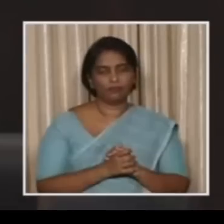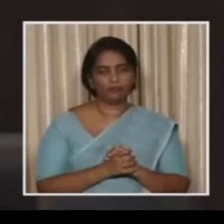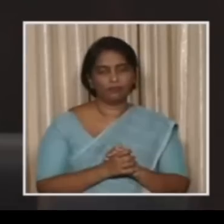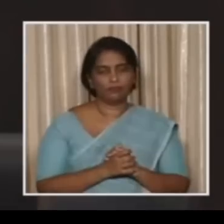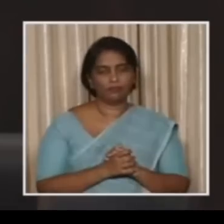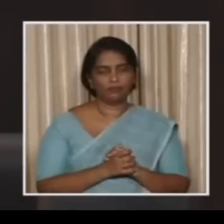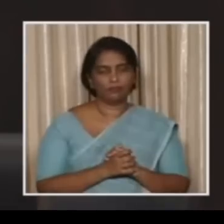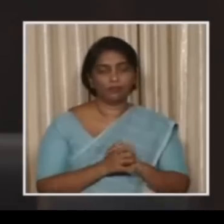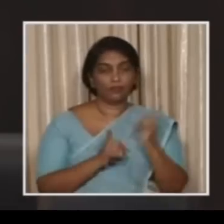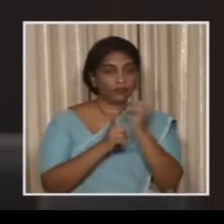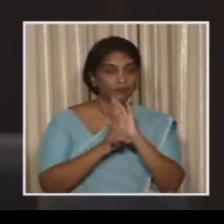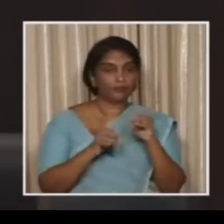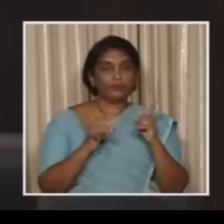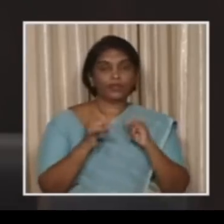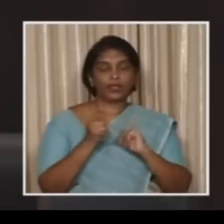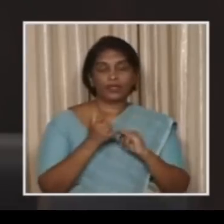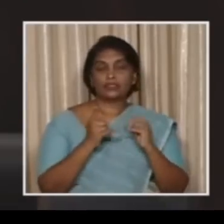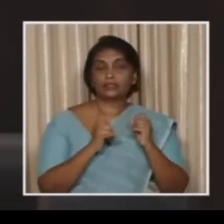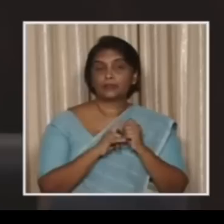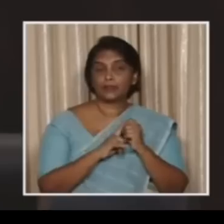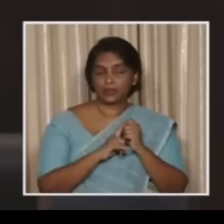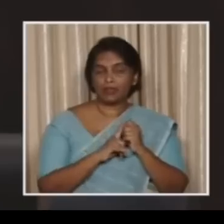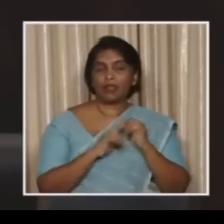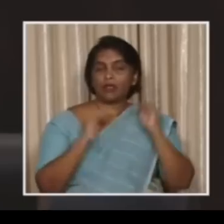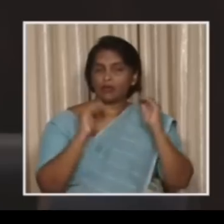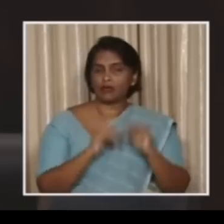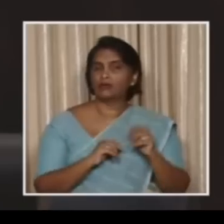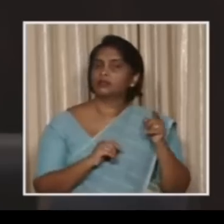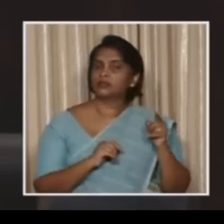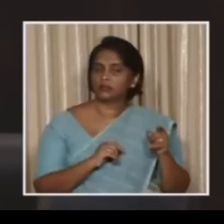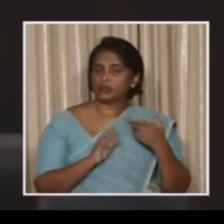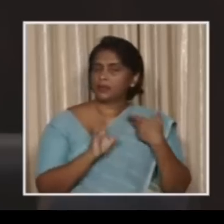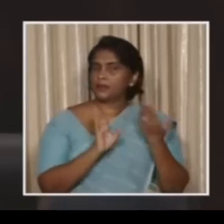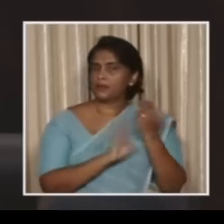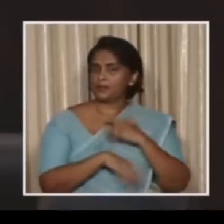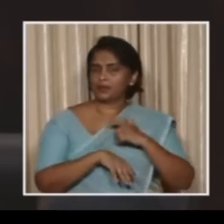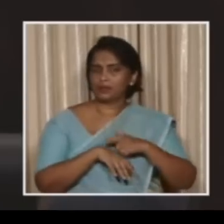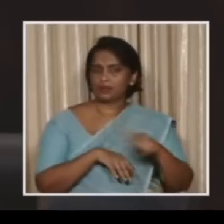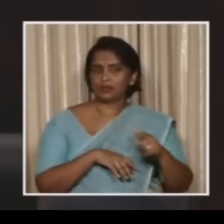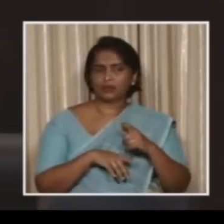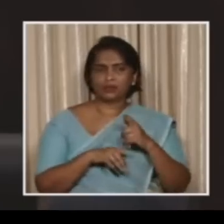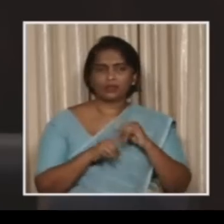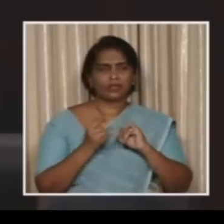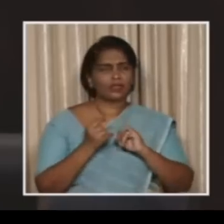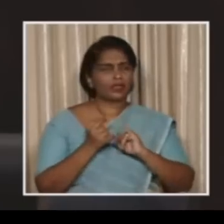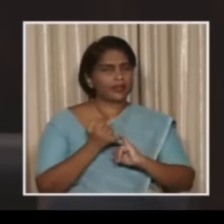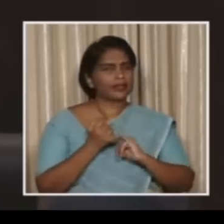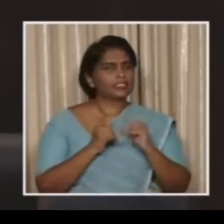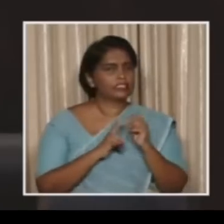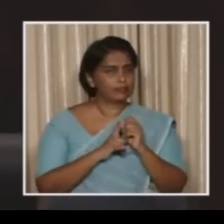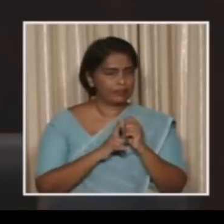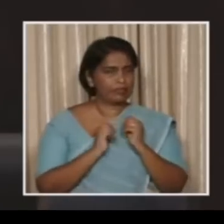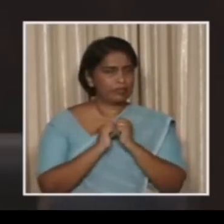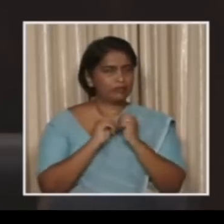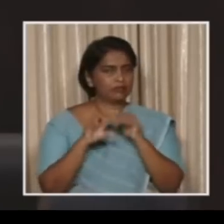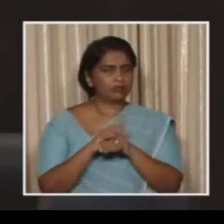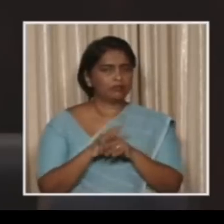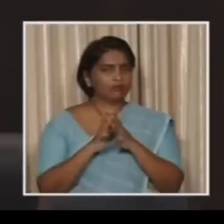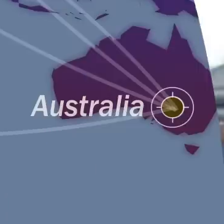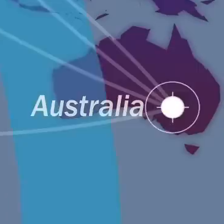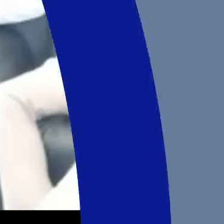கோரியுள்ளதாகவும் அதில் குறிப்பிடப்பட்டுள்ள தகவல்களுக்கு ஏற்ப தேவையான மாற்றங்களை மேற்கொள்வதாகவும் அமைச்சர் ட்ரான் அலஸ் மேலும் குறிப்பிட்டார்.